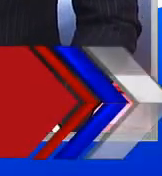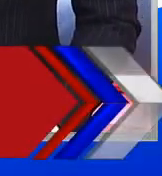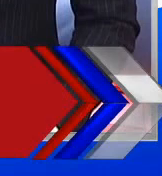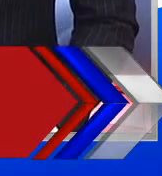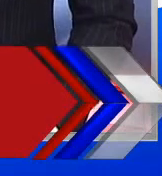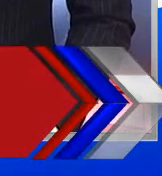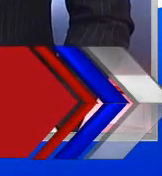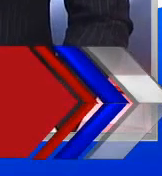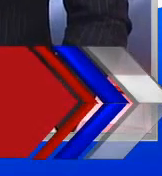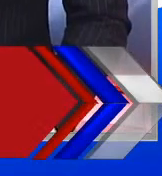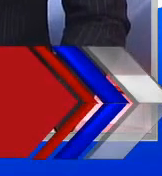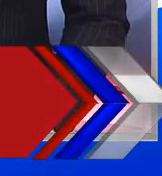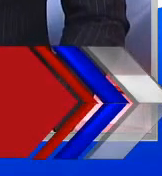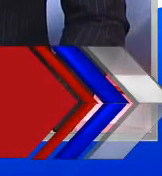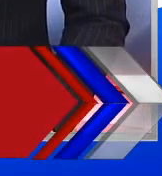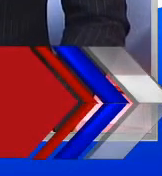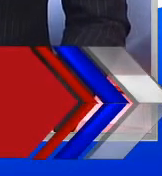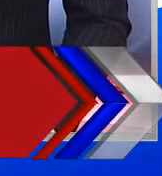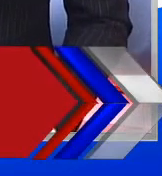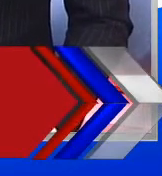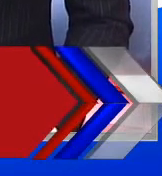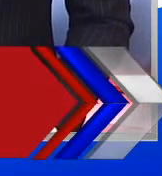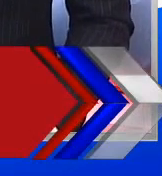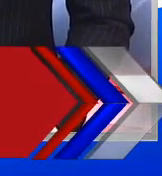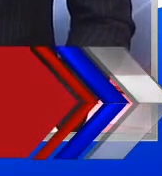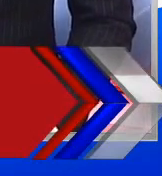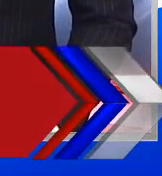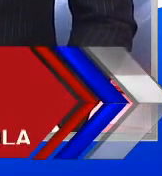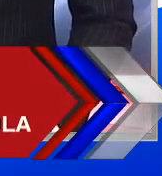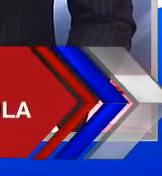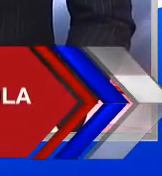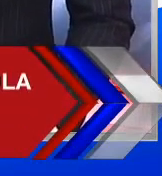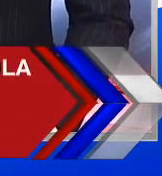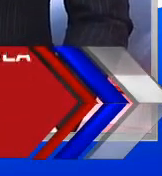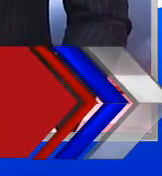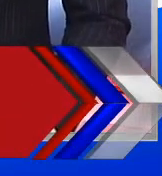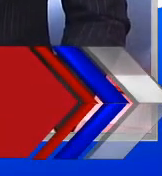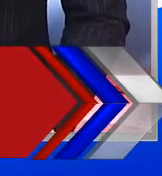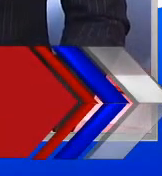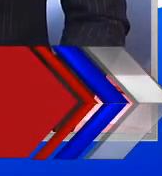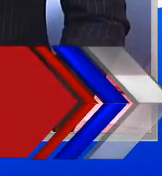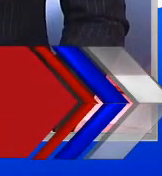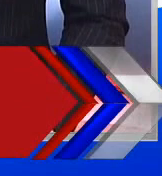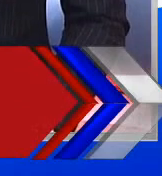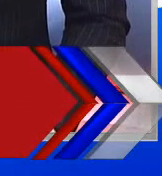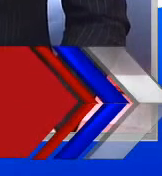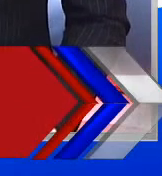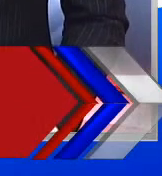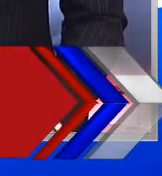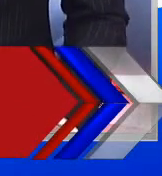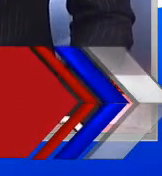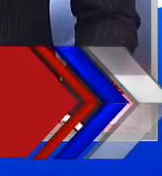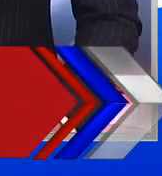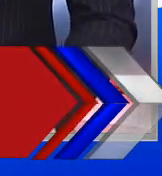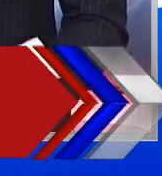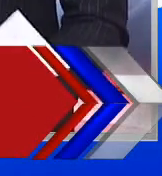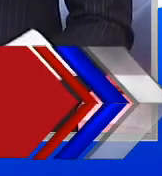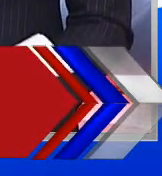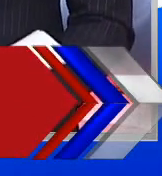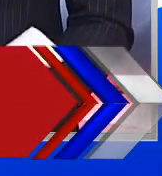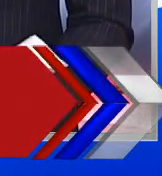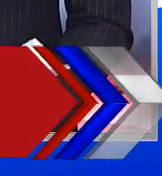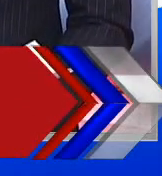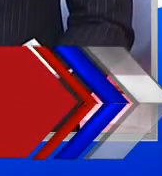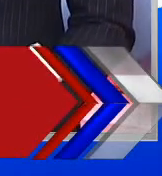balita ating tinutukan ngayong Sabado de Gloria. Mula sa tahanan ng katotohanan, ako po si Pia Arcangel. Ako po si Ivan Mayrina. Ito ang GMA.